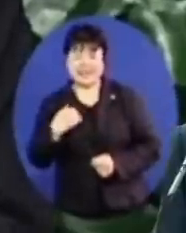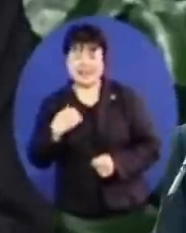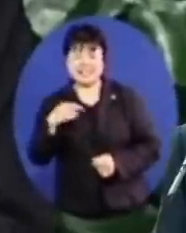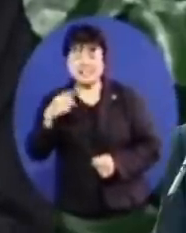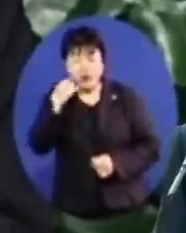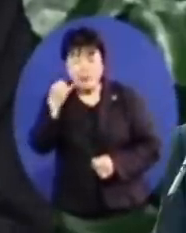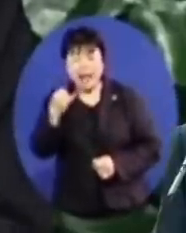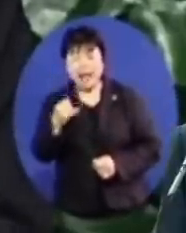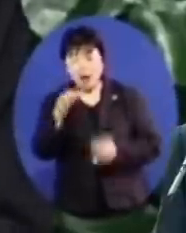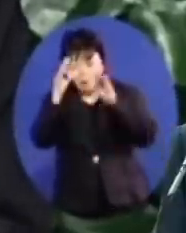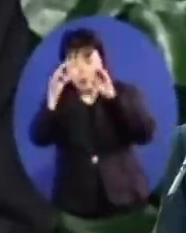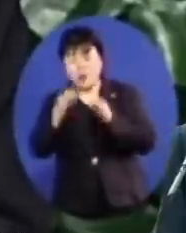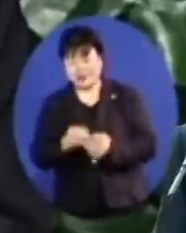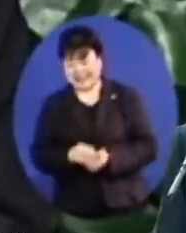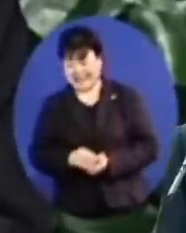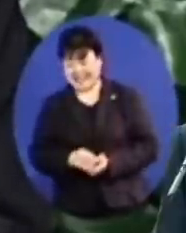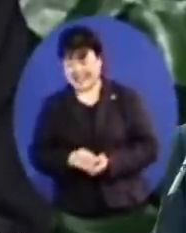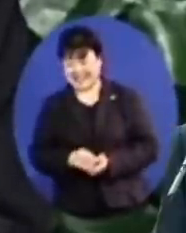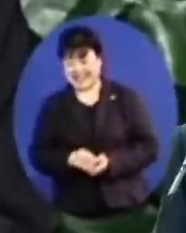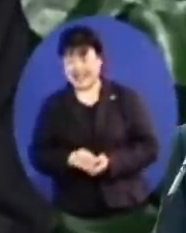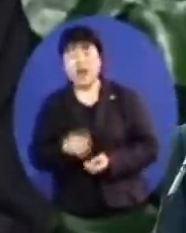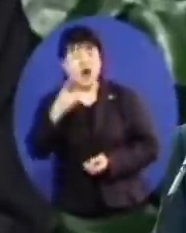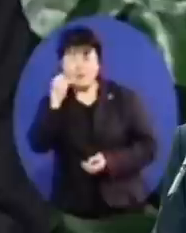큰일 난다. 그러니까